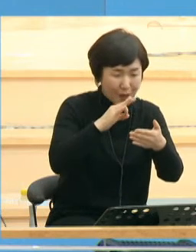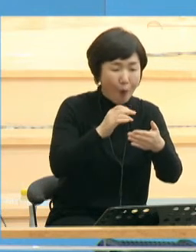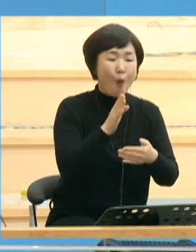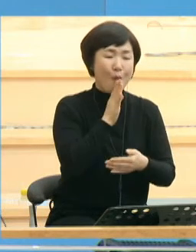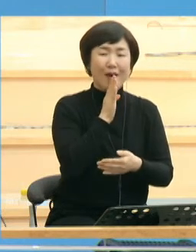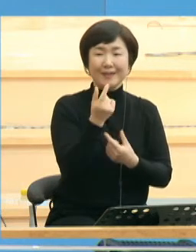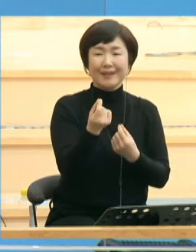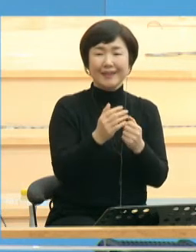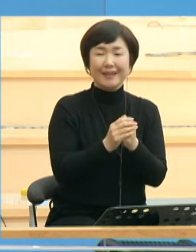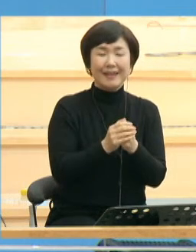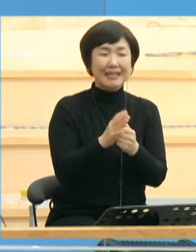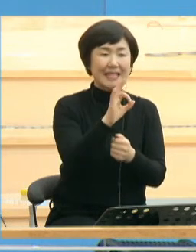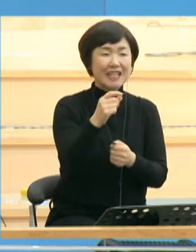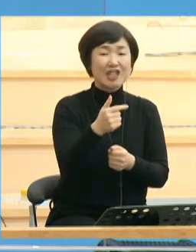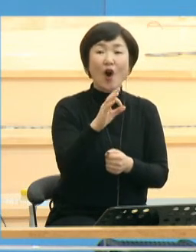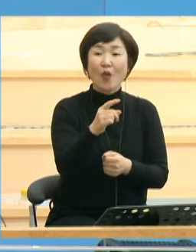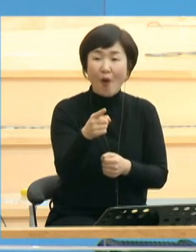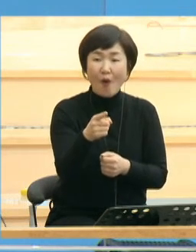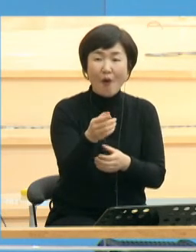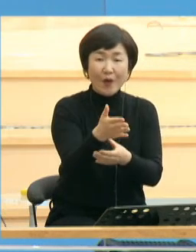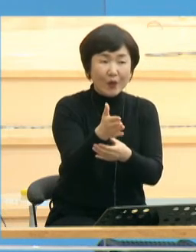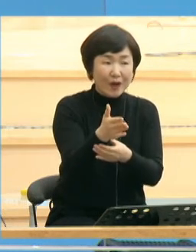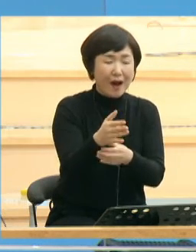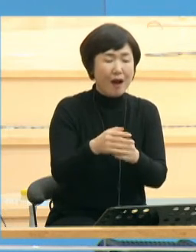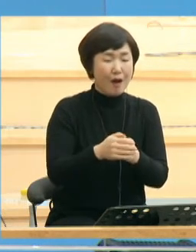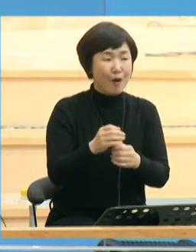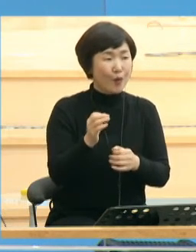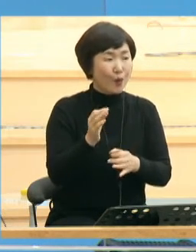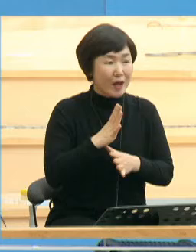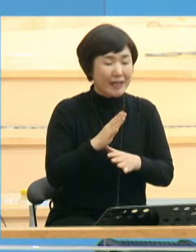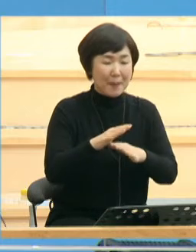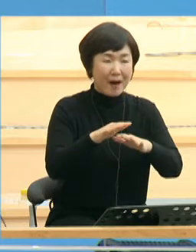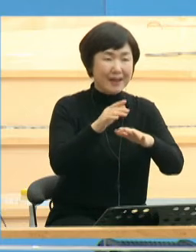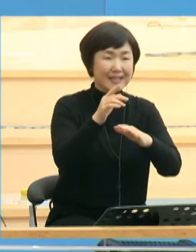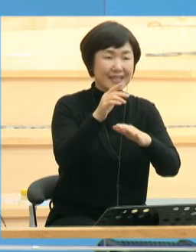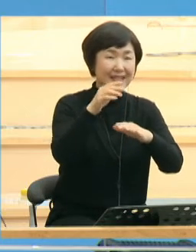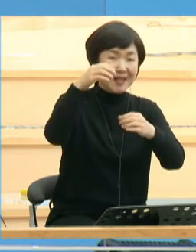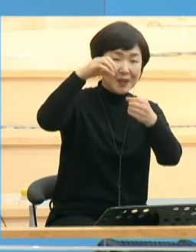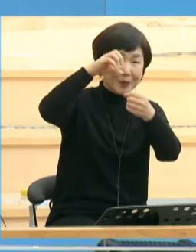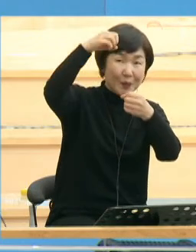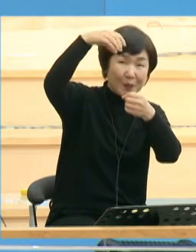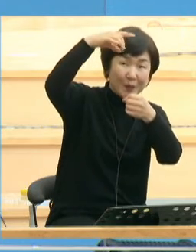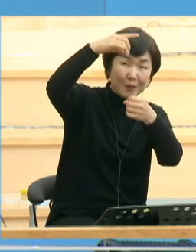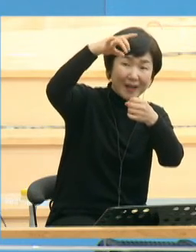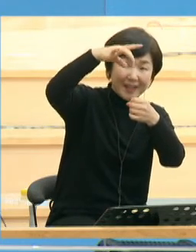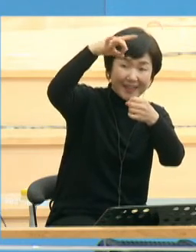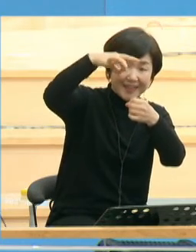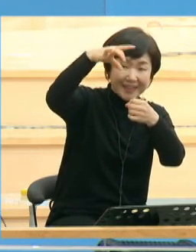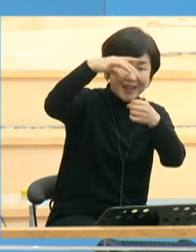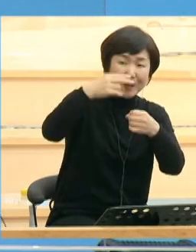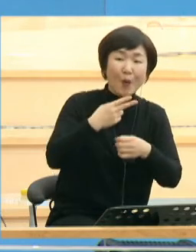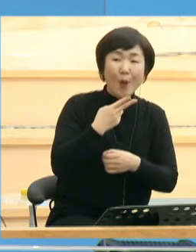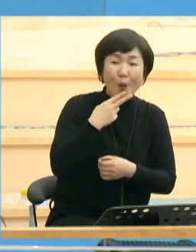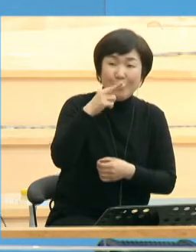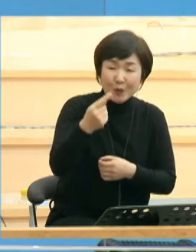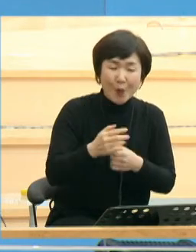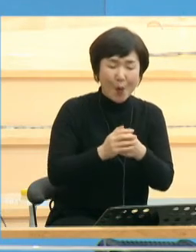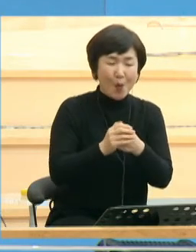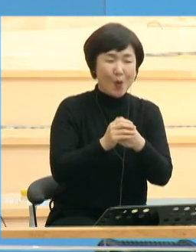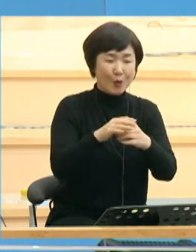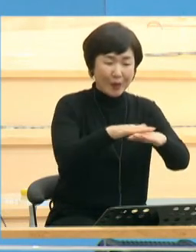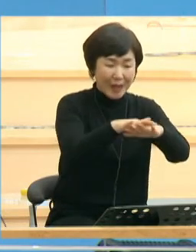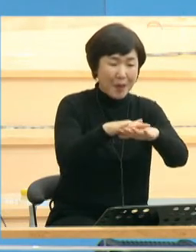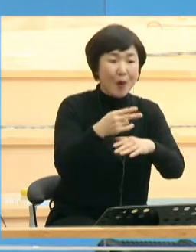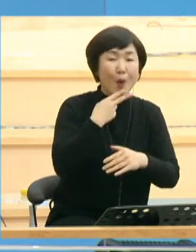연어 가요 놀랍게도 뭐 내비게이션 gp 에서 이런 게 아닌데도 불구하고 자기 고향 산천 5